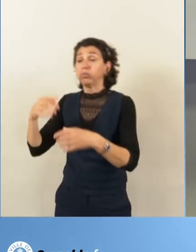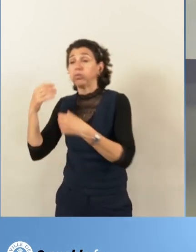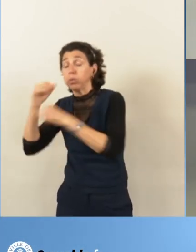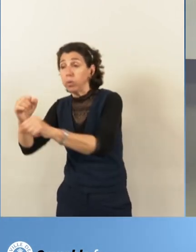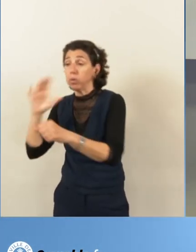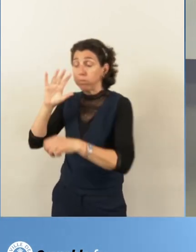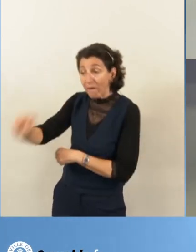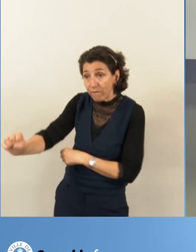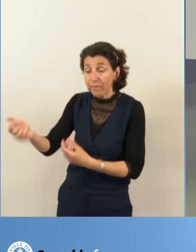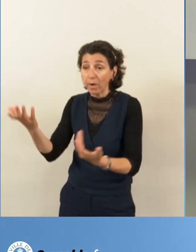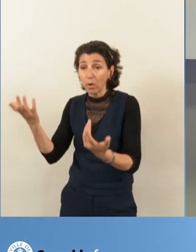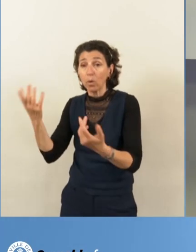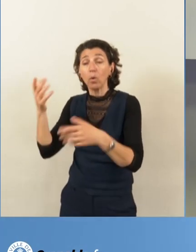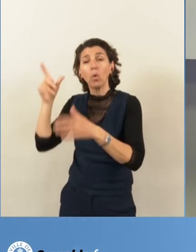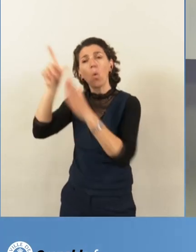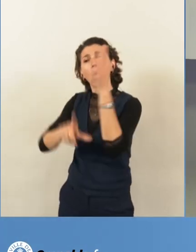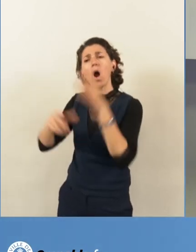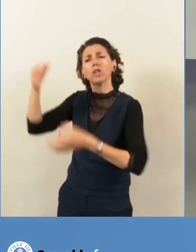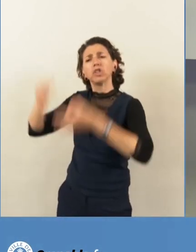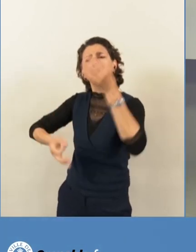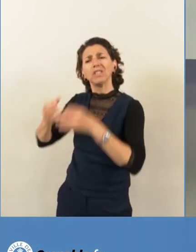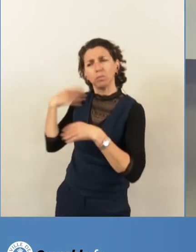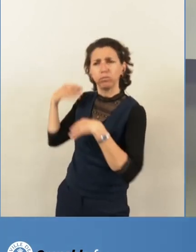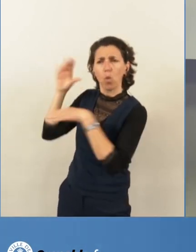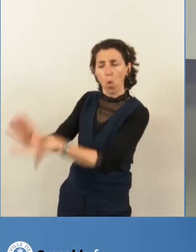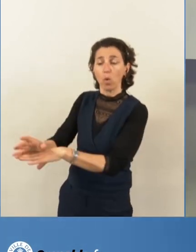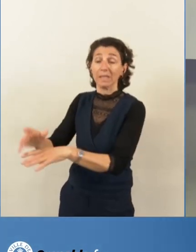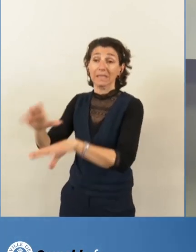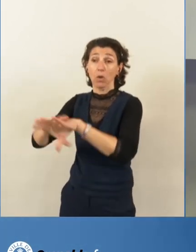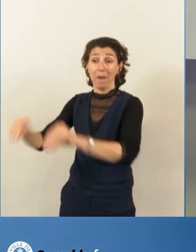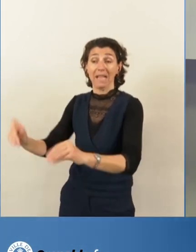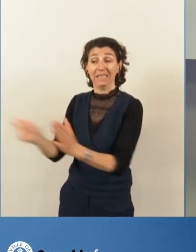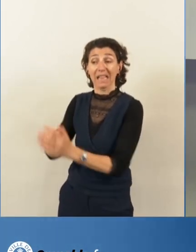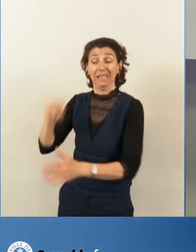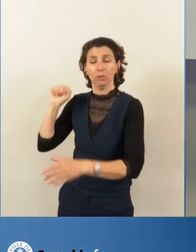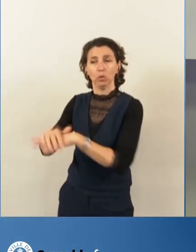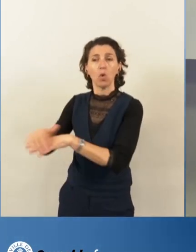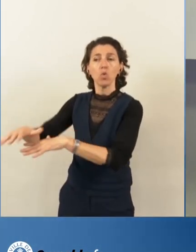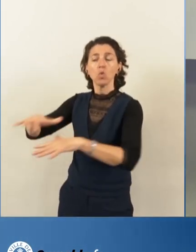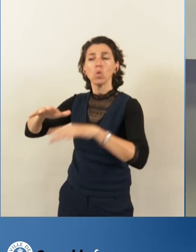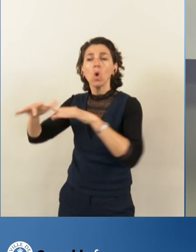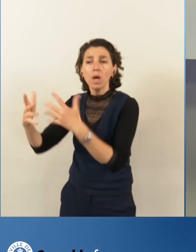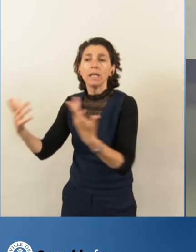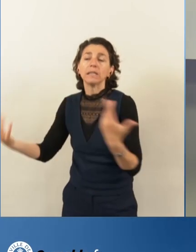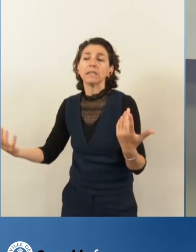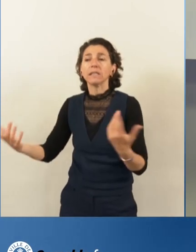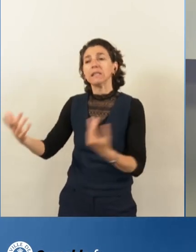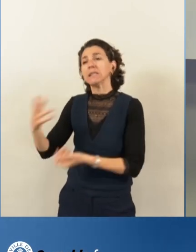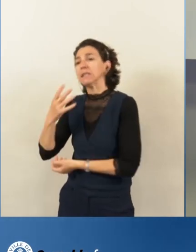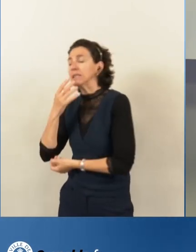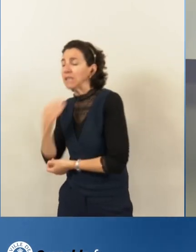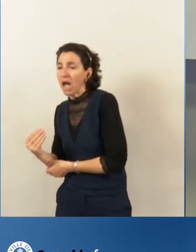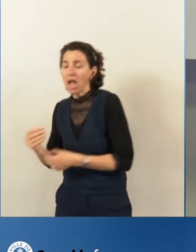donc qui était samedi soir très particulière puisque évidemment les tensions avec entre Israël et la bande de Gaza